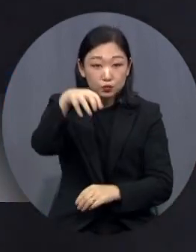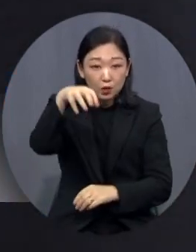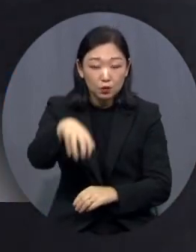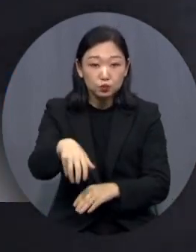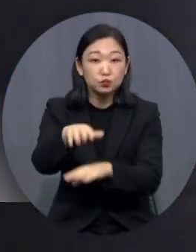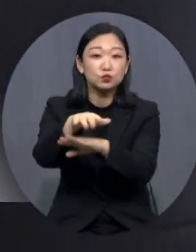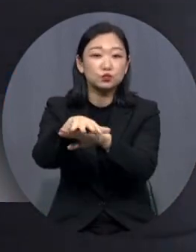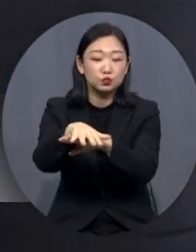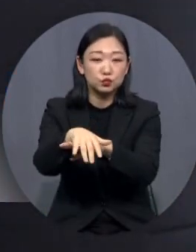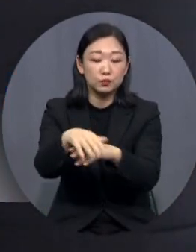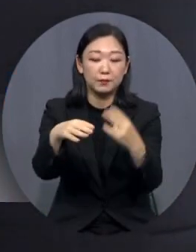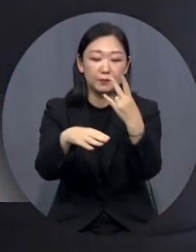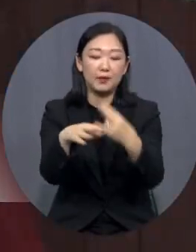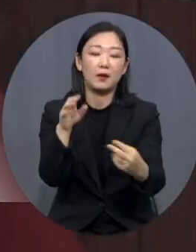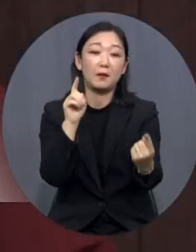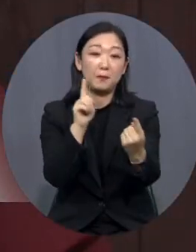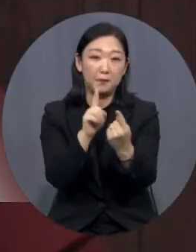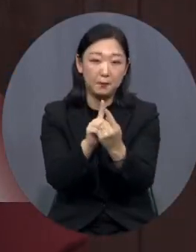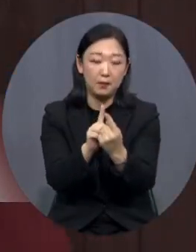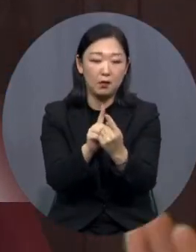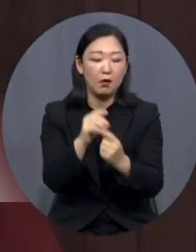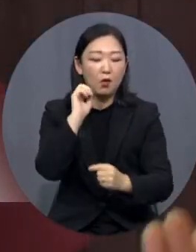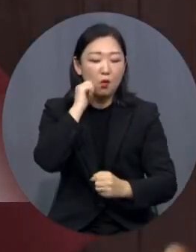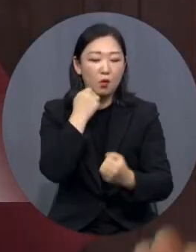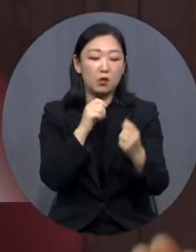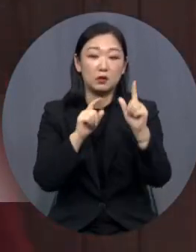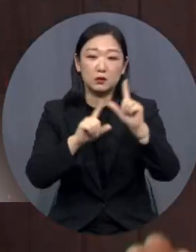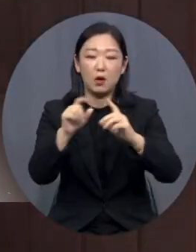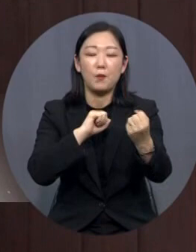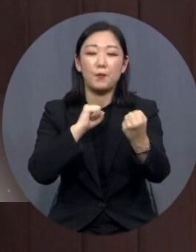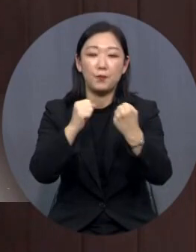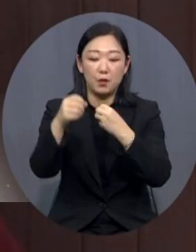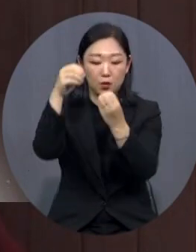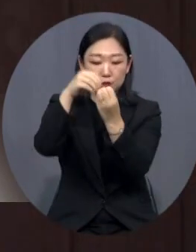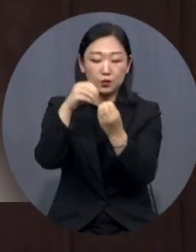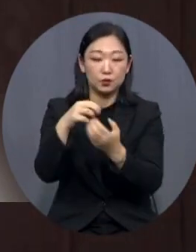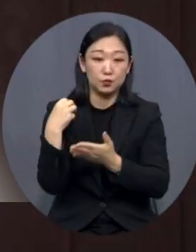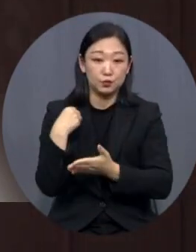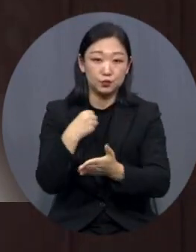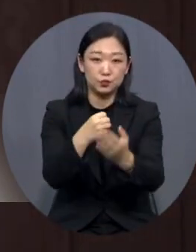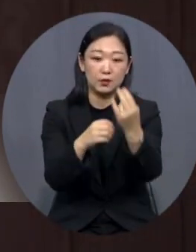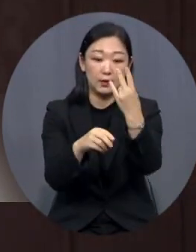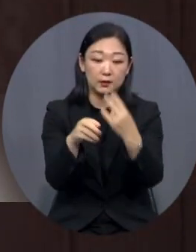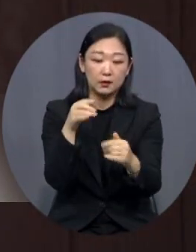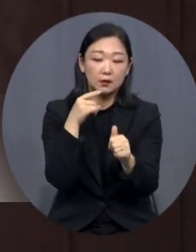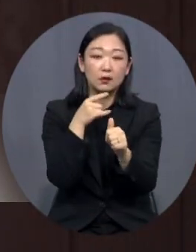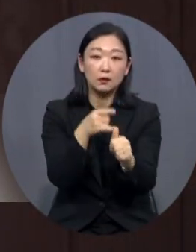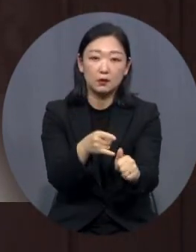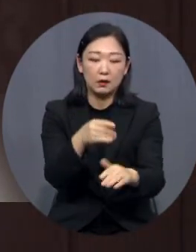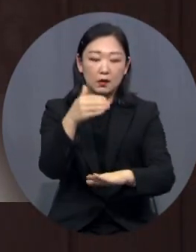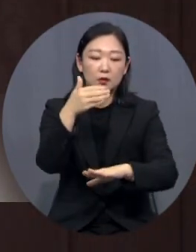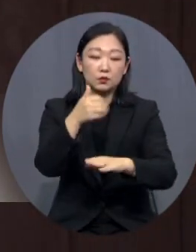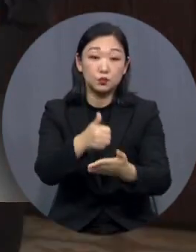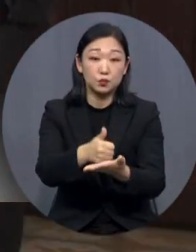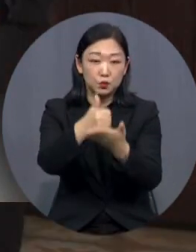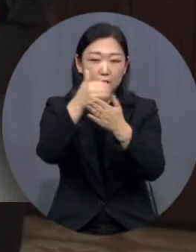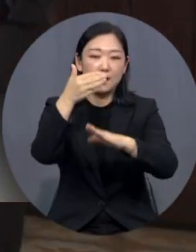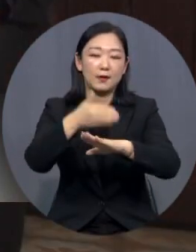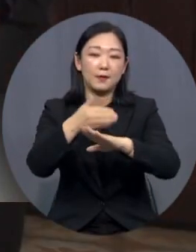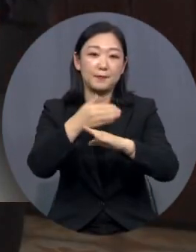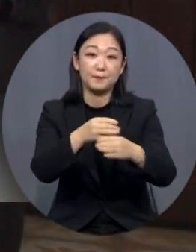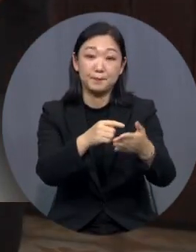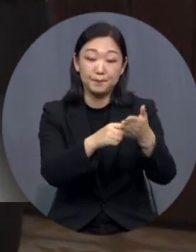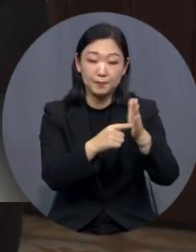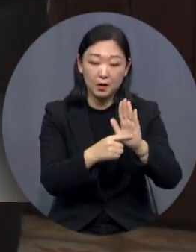어촌계에서 해녀들을 만나 어려운 여건에서도 전통을 지켜온 해녀들에게 존경과 감사를 표했고